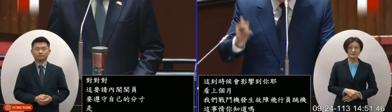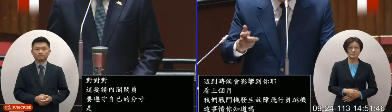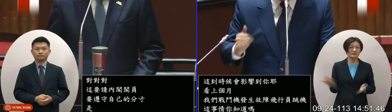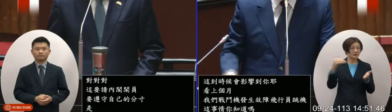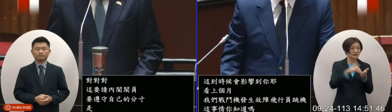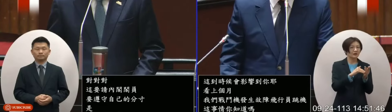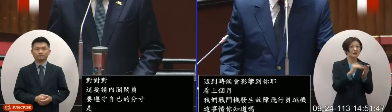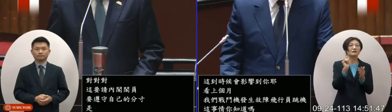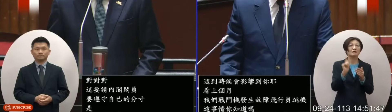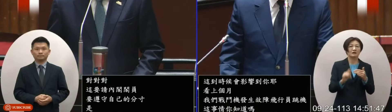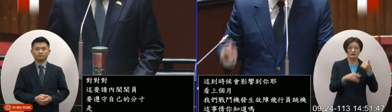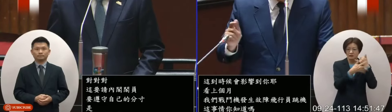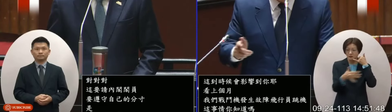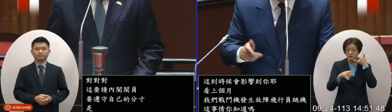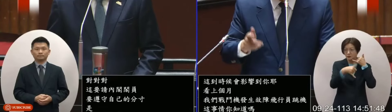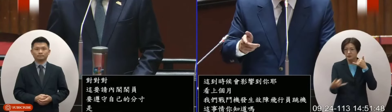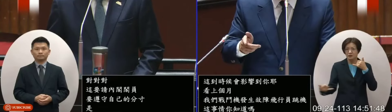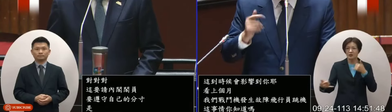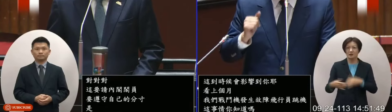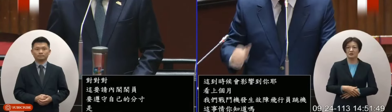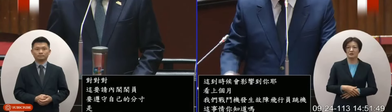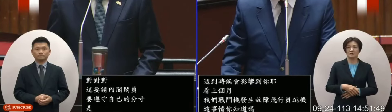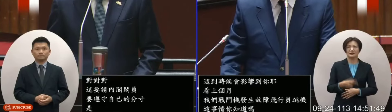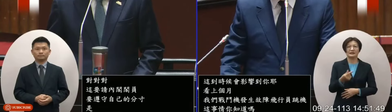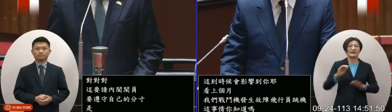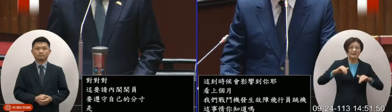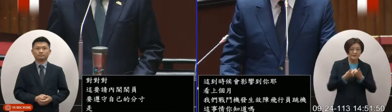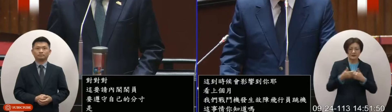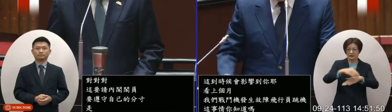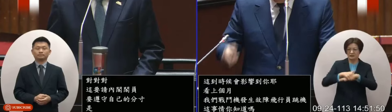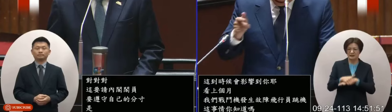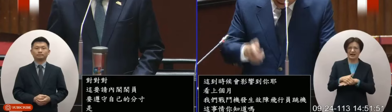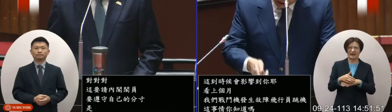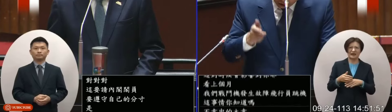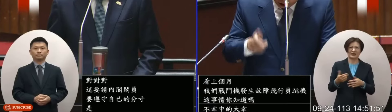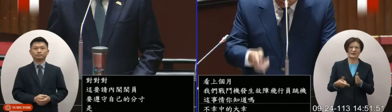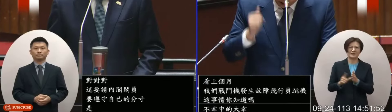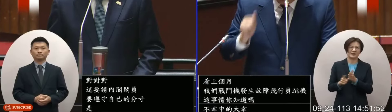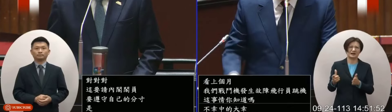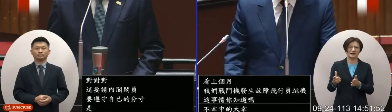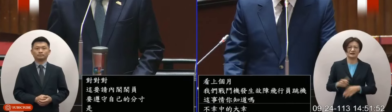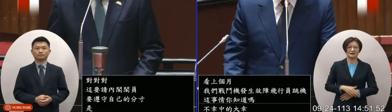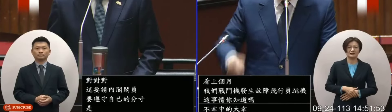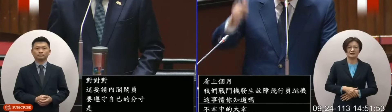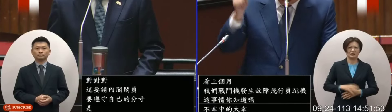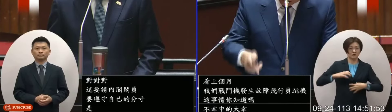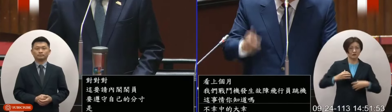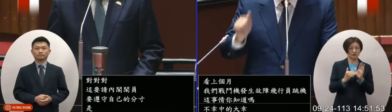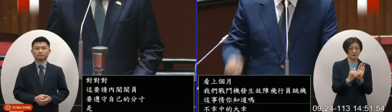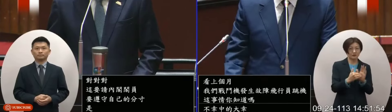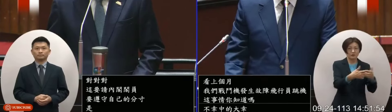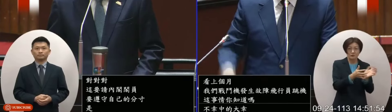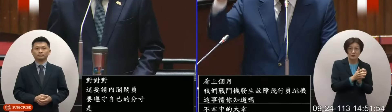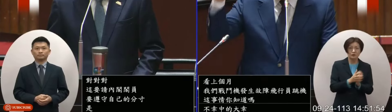结果落海，跳机无死，险有恁救死啊！到底是国防部、军方，还是